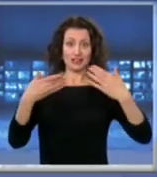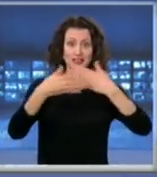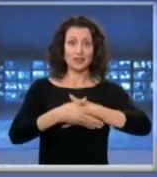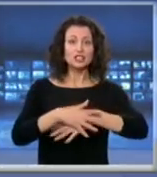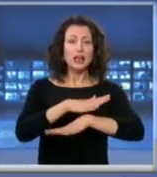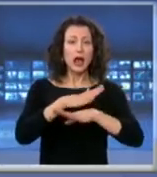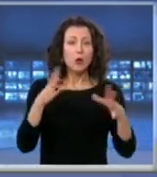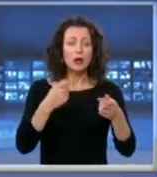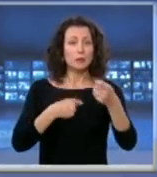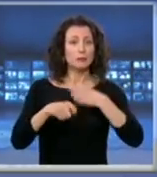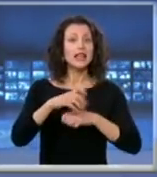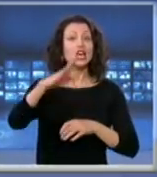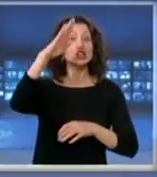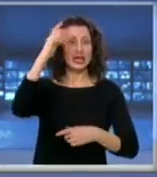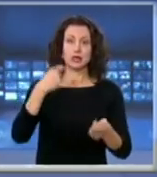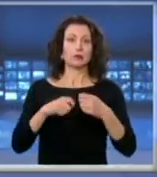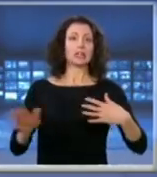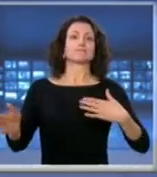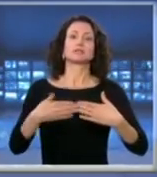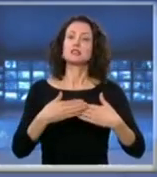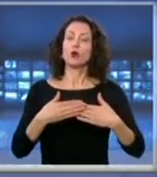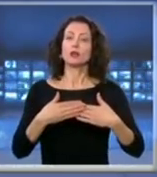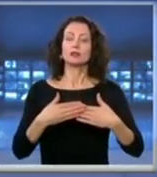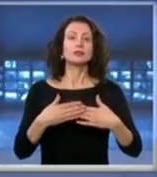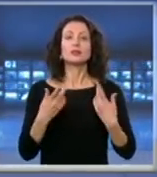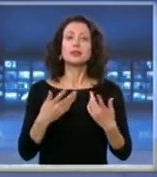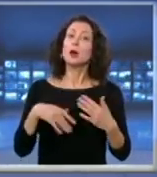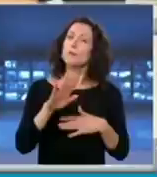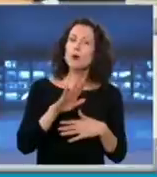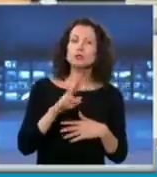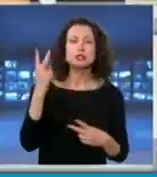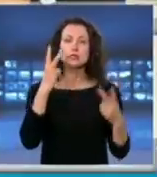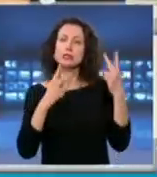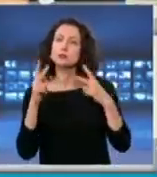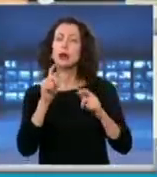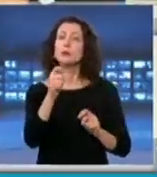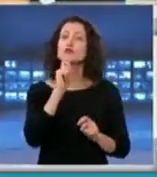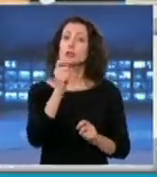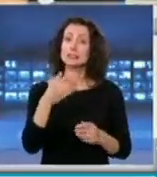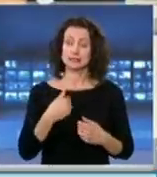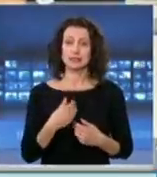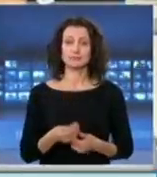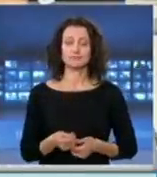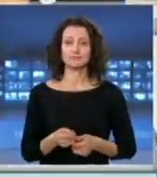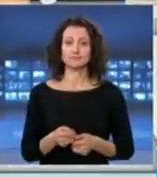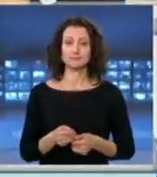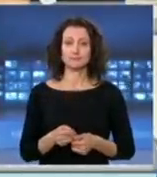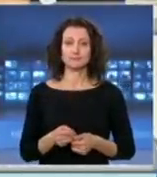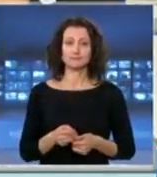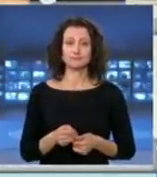тържище в столицата, женския пазар, ще бъде затворено. Повече ще научим сега от Даниела Пехливанова. Добър вечер!